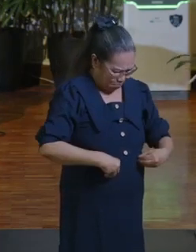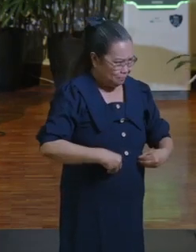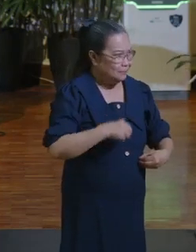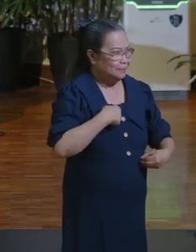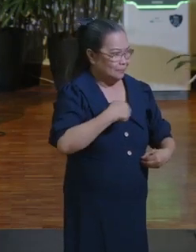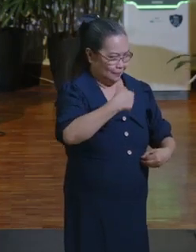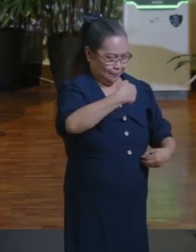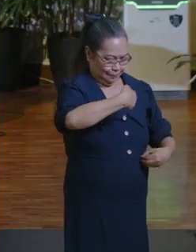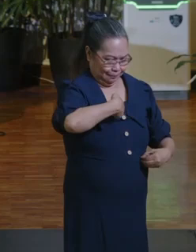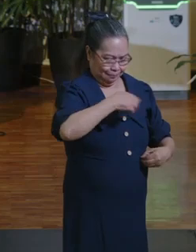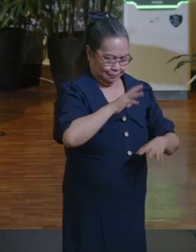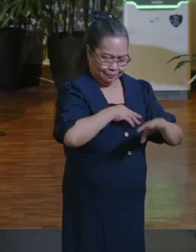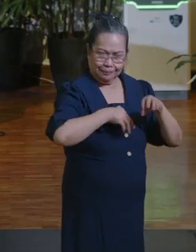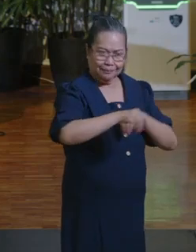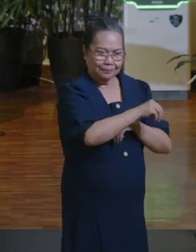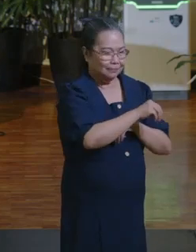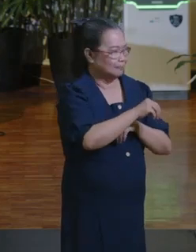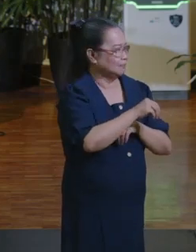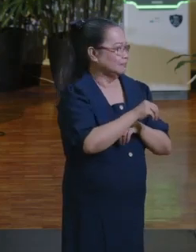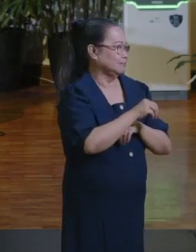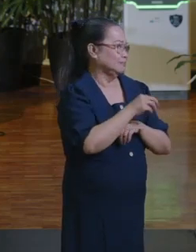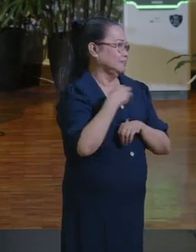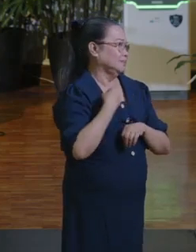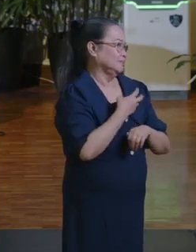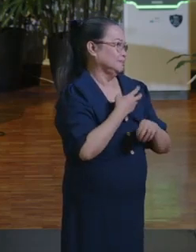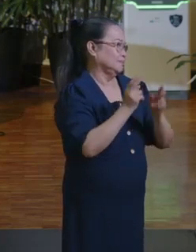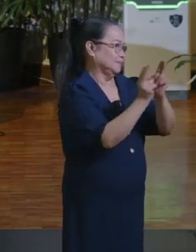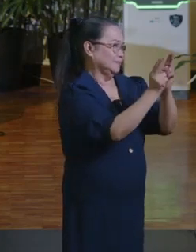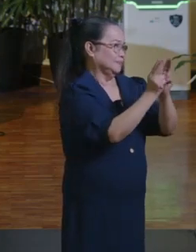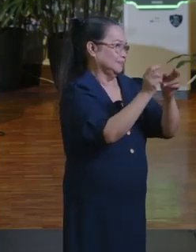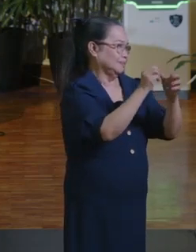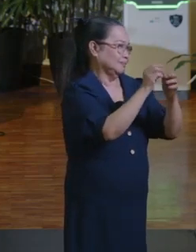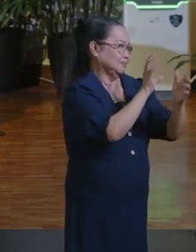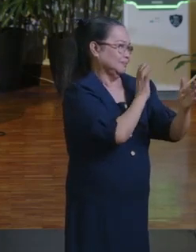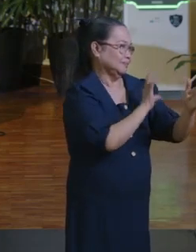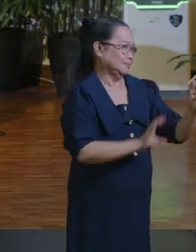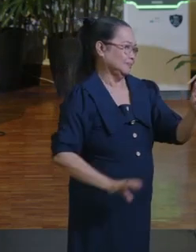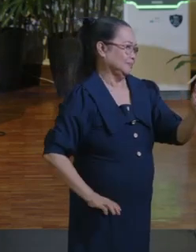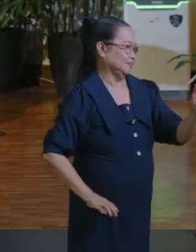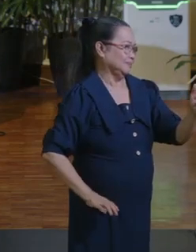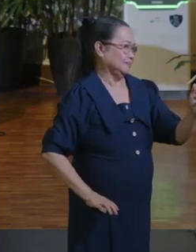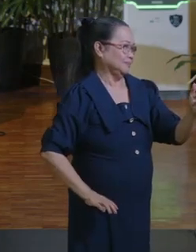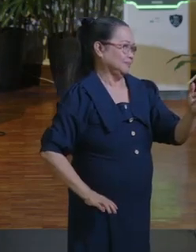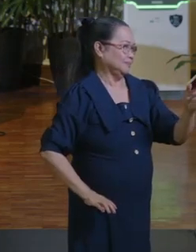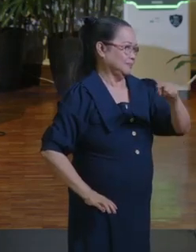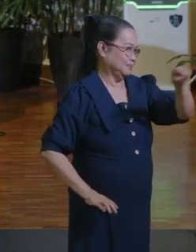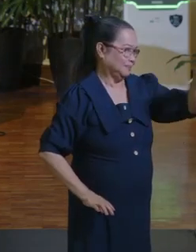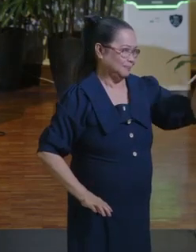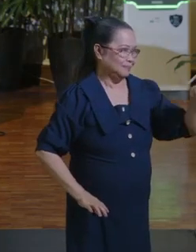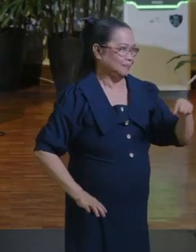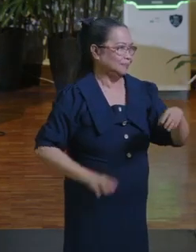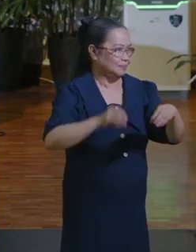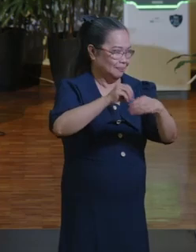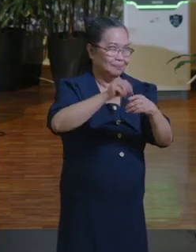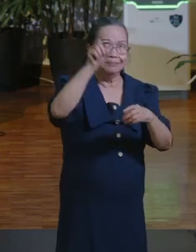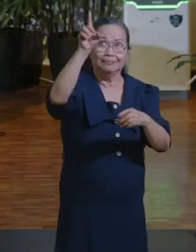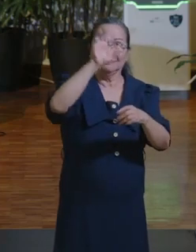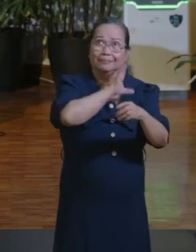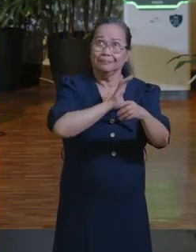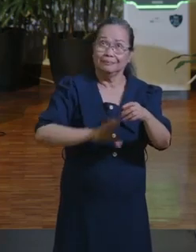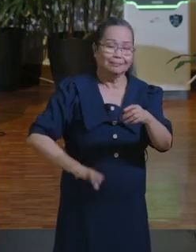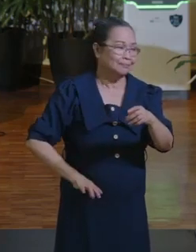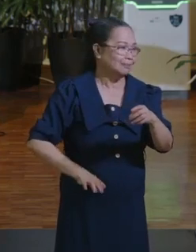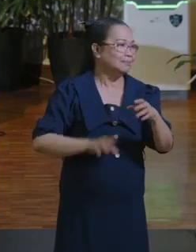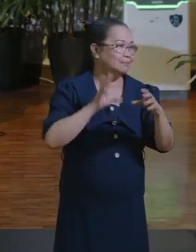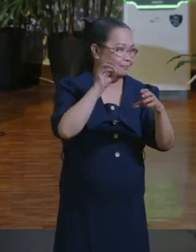Kristo. So, ang nangyari ngayon, we are united with Christ. We are in Him, tayo ay na